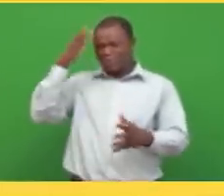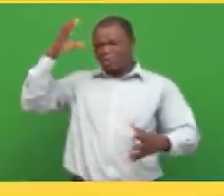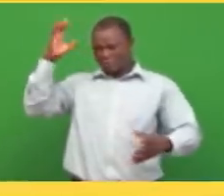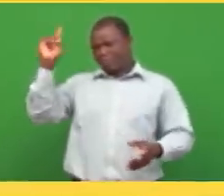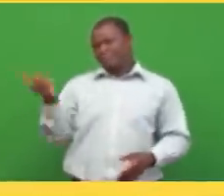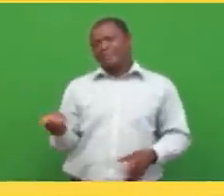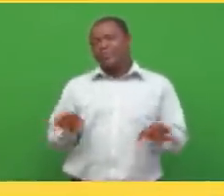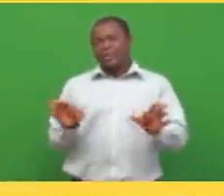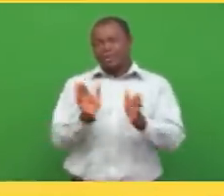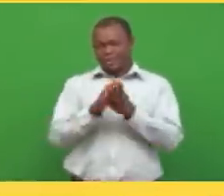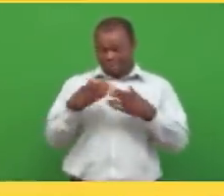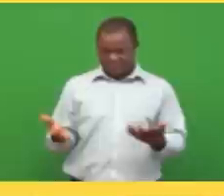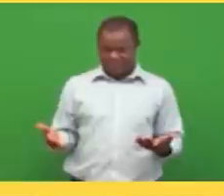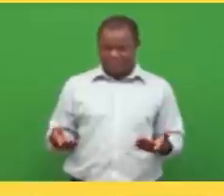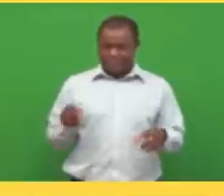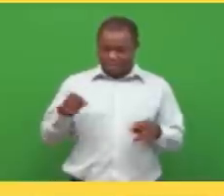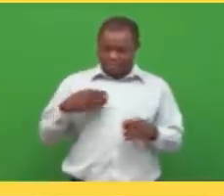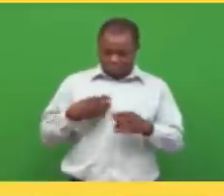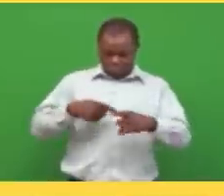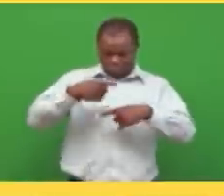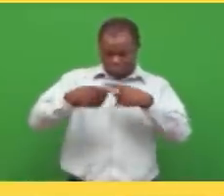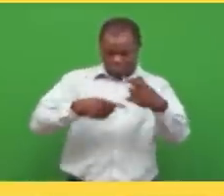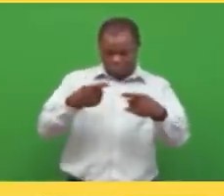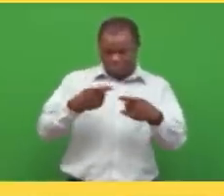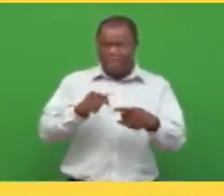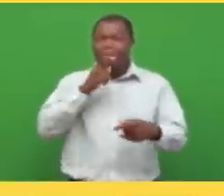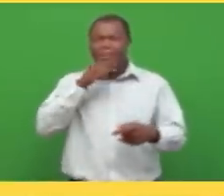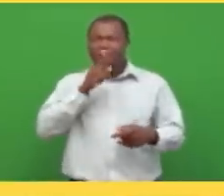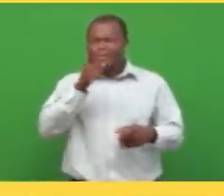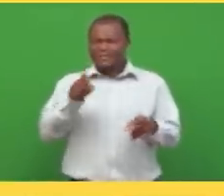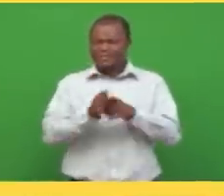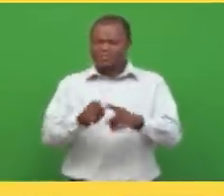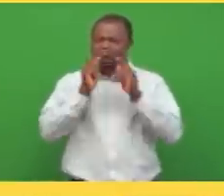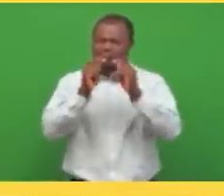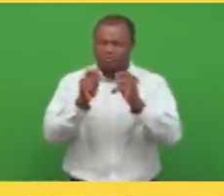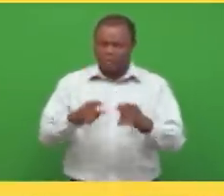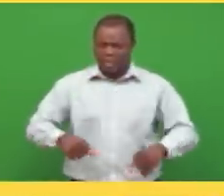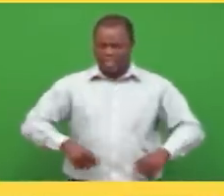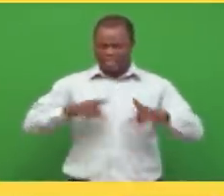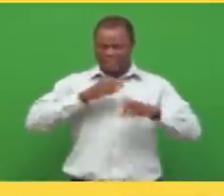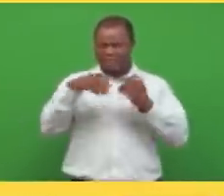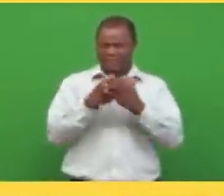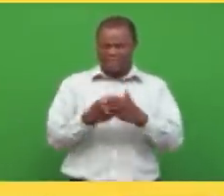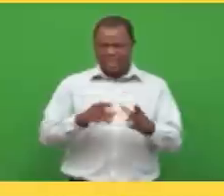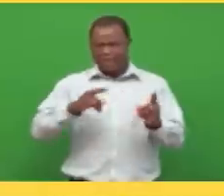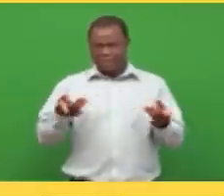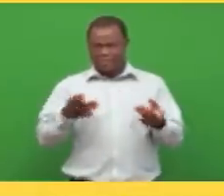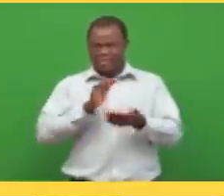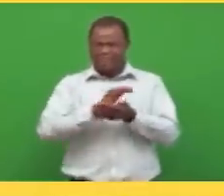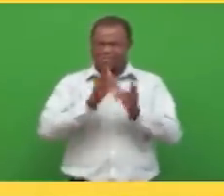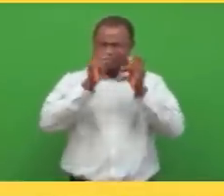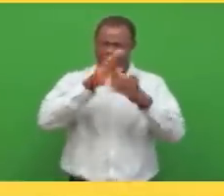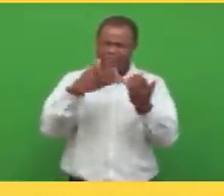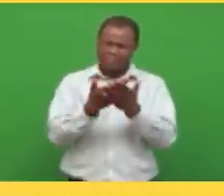Chisamba. Tichienda kumberi Mai Chisamba tina ana baba vatingati vanoparira hukama nenzira mbiri dzakasiyana. Unonzwa kunzi panoitwa iyo